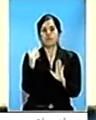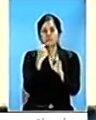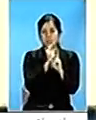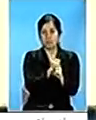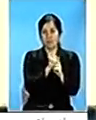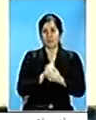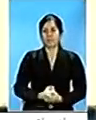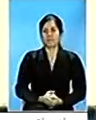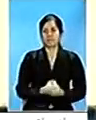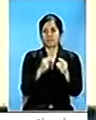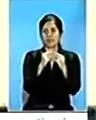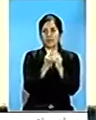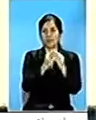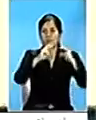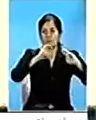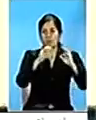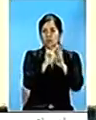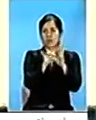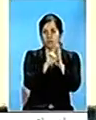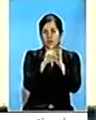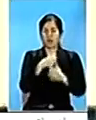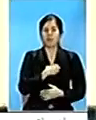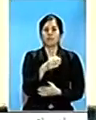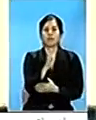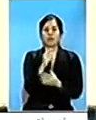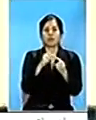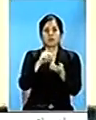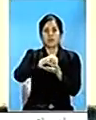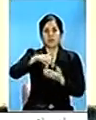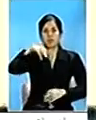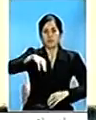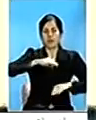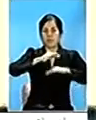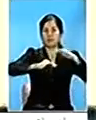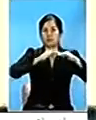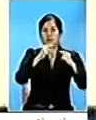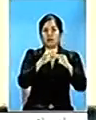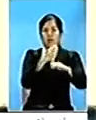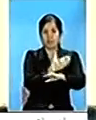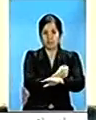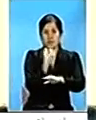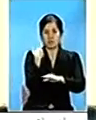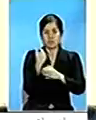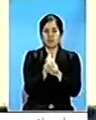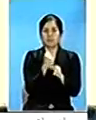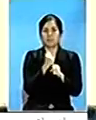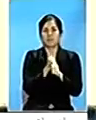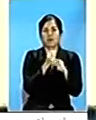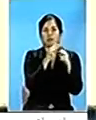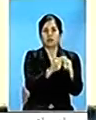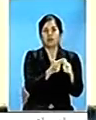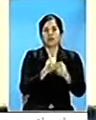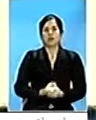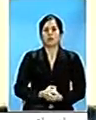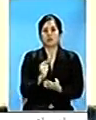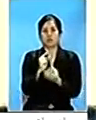ประธานฮะไม่อยากจะให้สภาพัฒนาการเมืองทำงานอย่างโดดเดี่ยวผมคิดว่าเรื่องเครือข่ายเป็นเรื่องที่สำคัญกับองค์ก